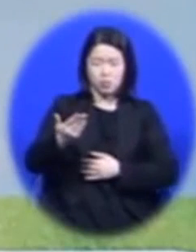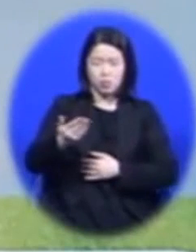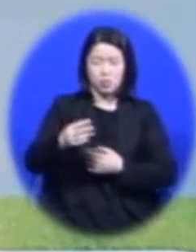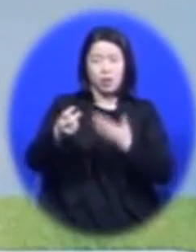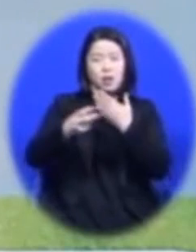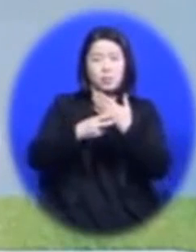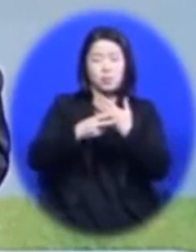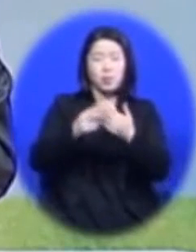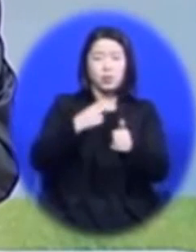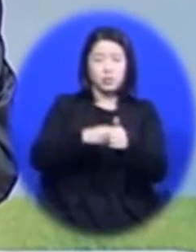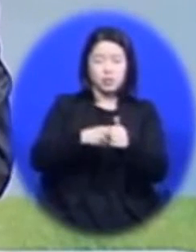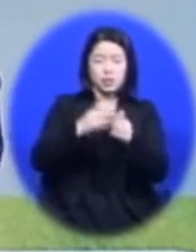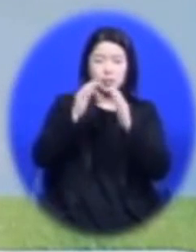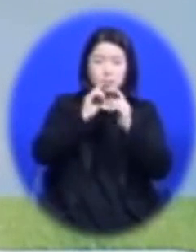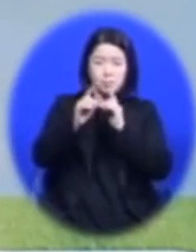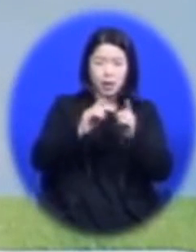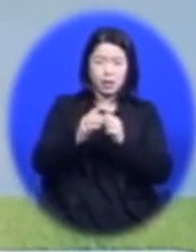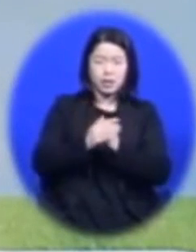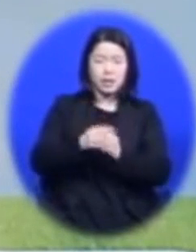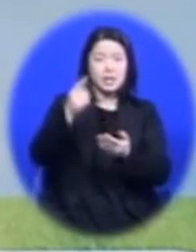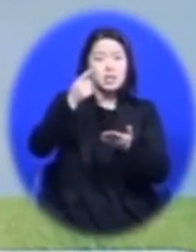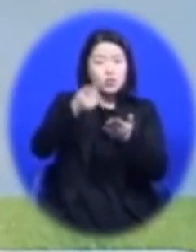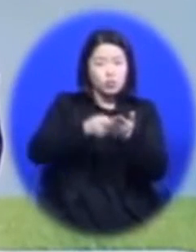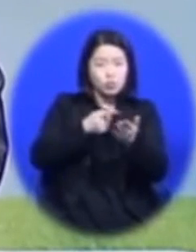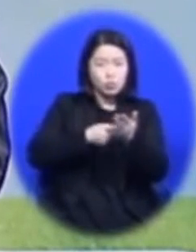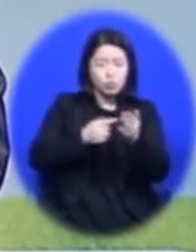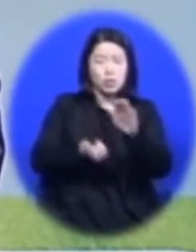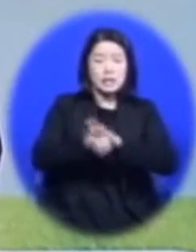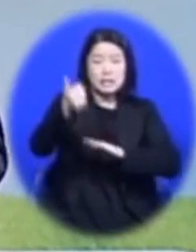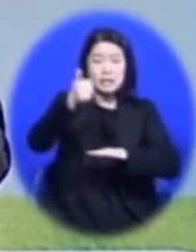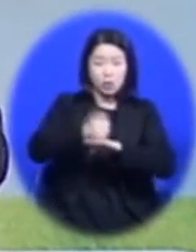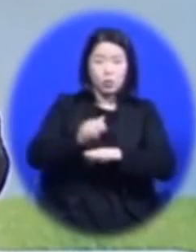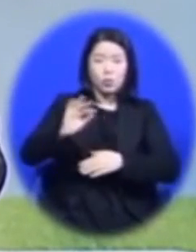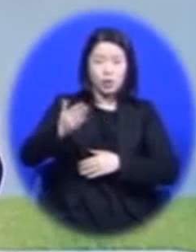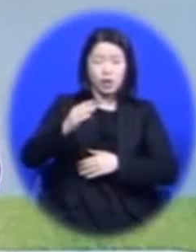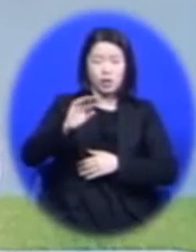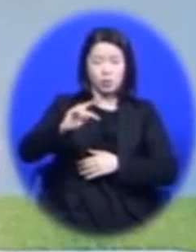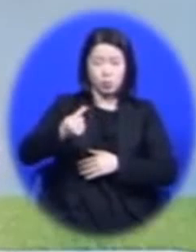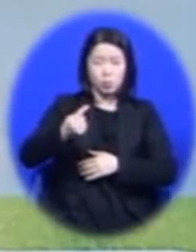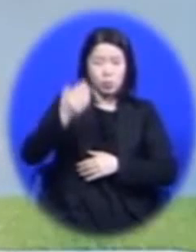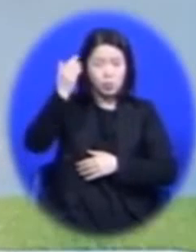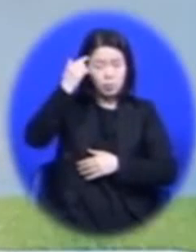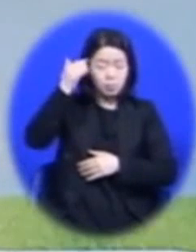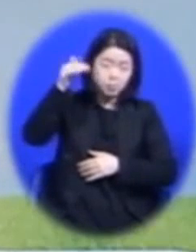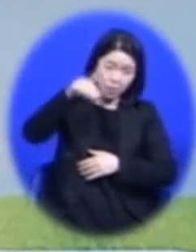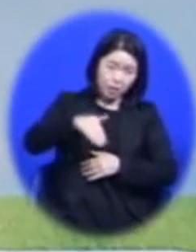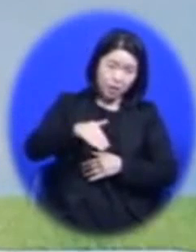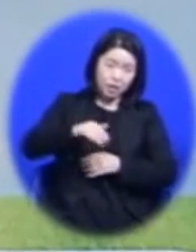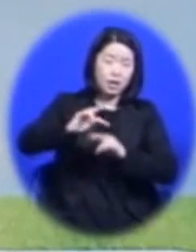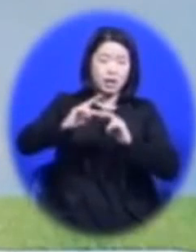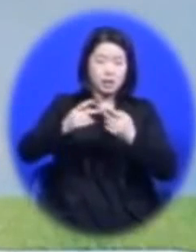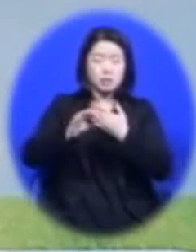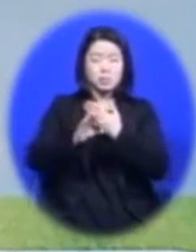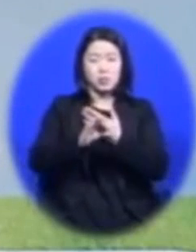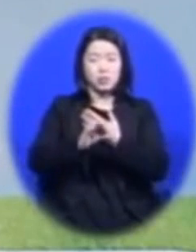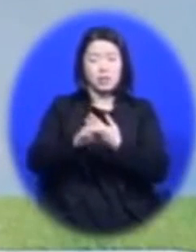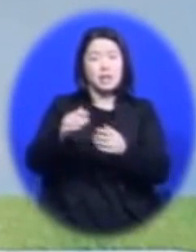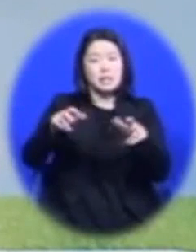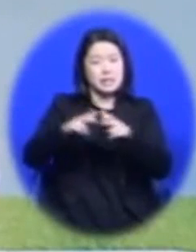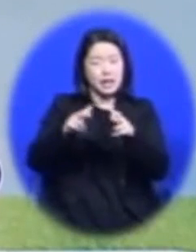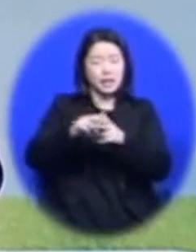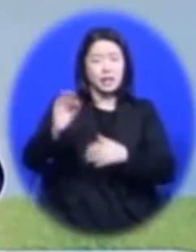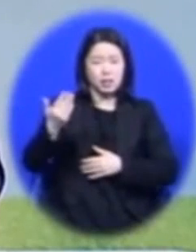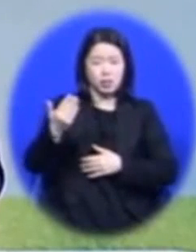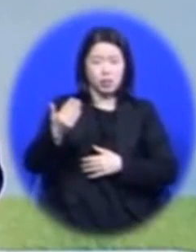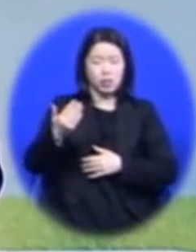수술이 성공해도 전응아가 되거나 장애인이 될 겁니다.